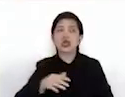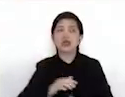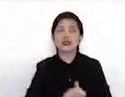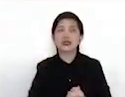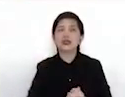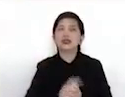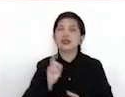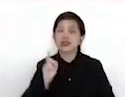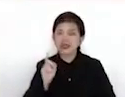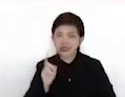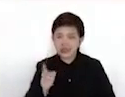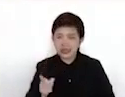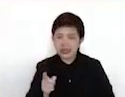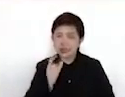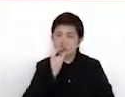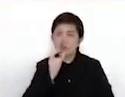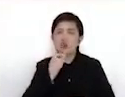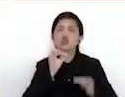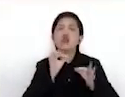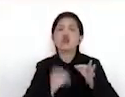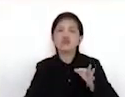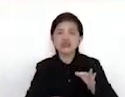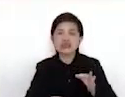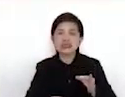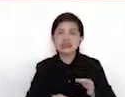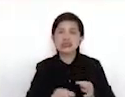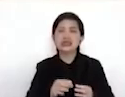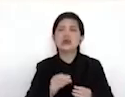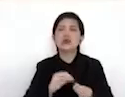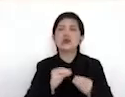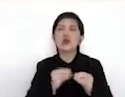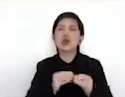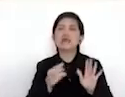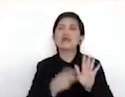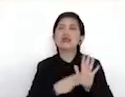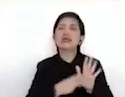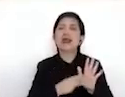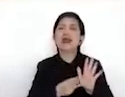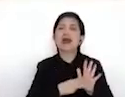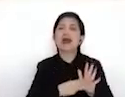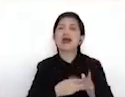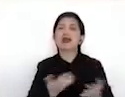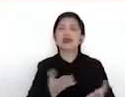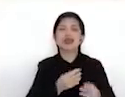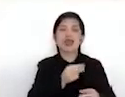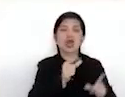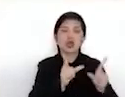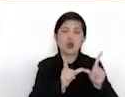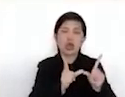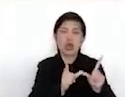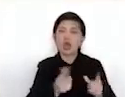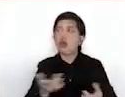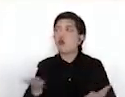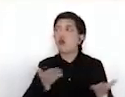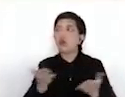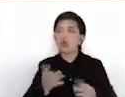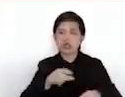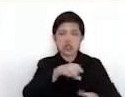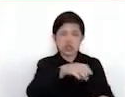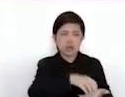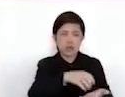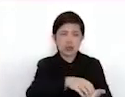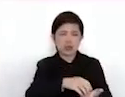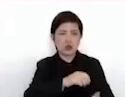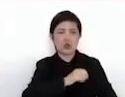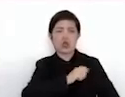stimulan untuk menyelesaikan persoalan di RW tersebut mungkin barangkali ada tempat-tempat yang juga sudah cukup bagus tetapi kan ada